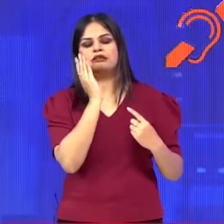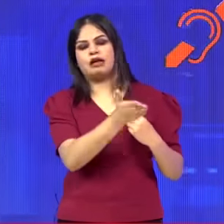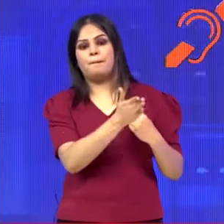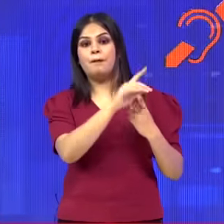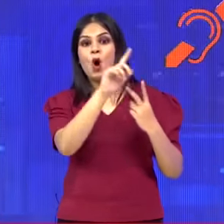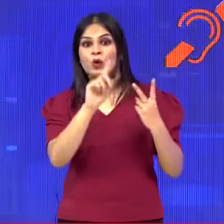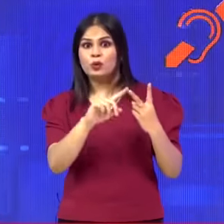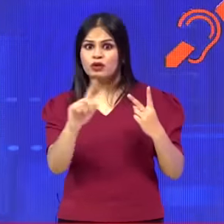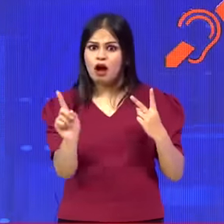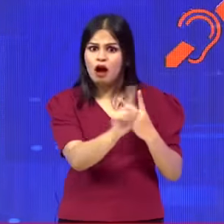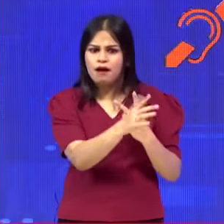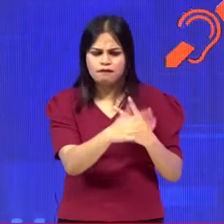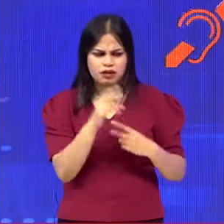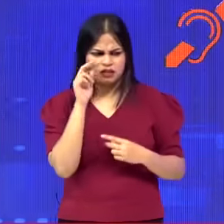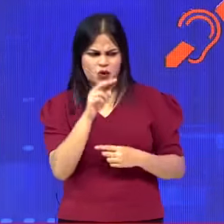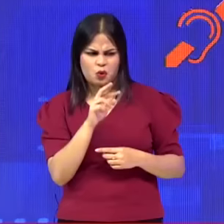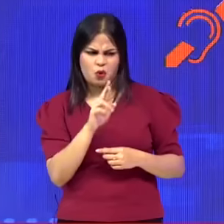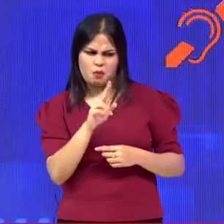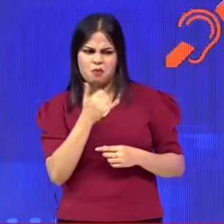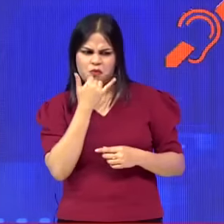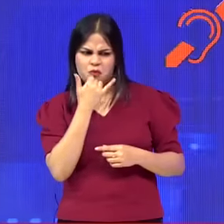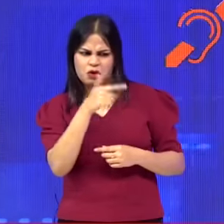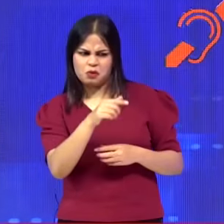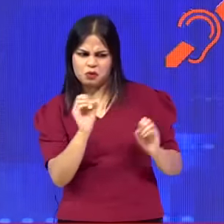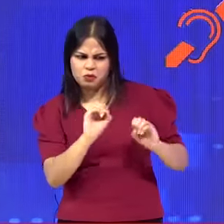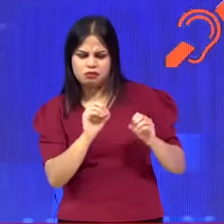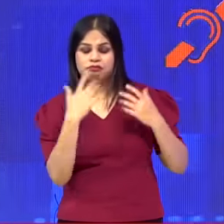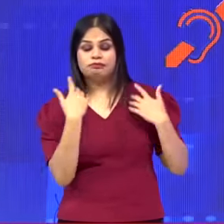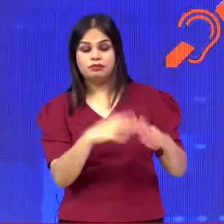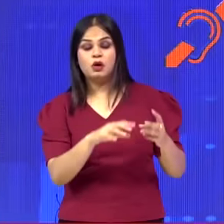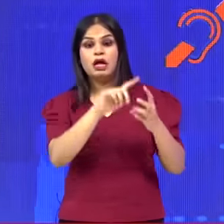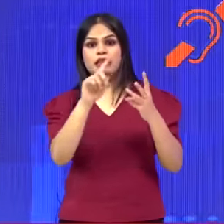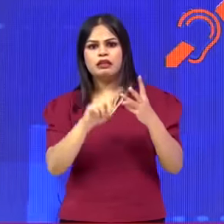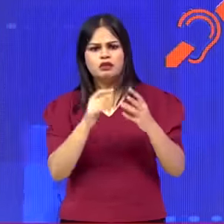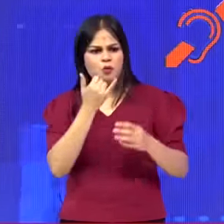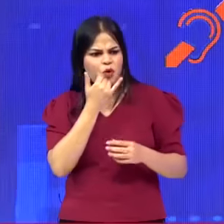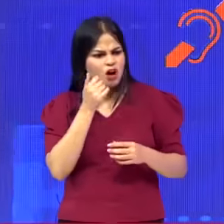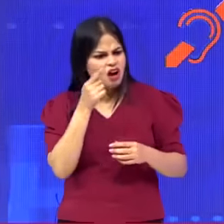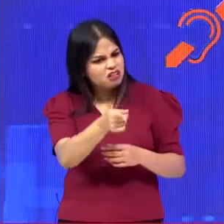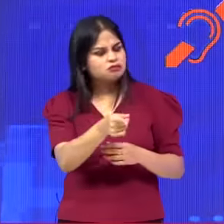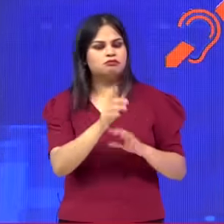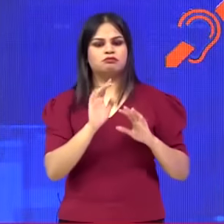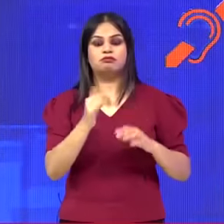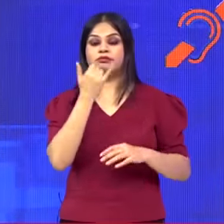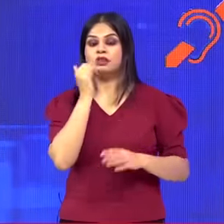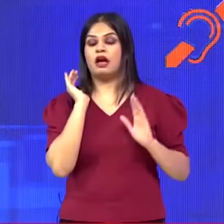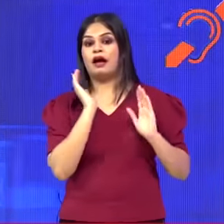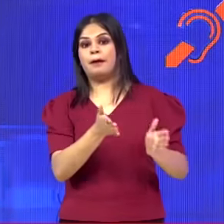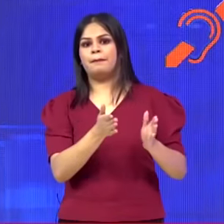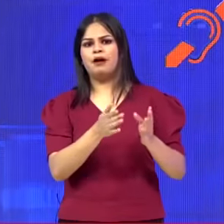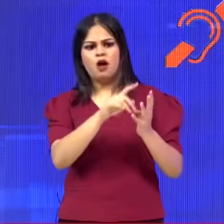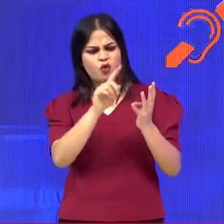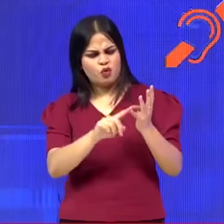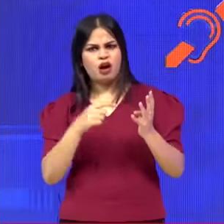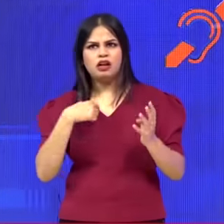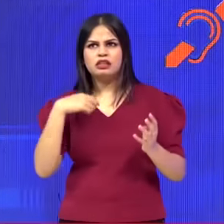फॉल्ट उनमें ही है, तीसरी जाती हैं तो फॉल्ट उन्हीं में है, चौथी में थोड़ा सा